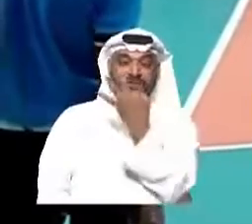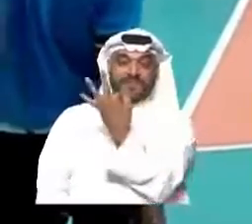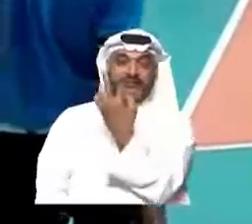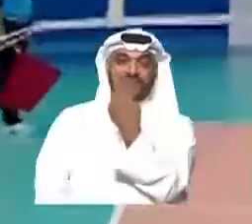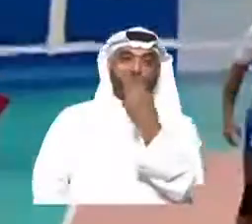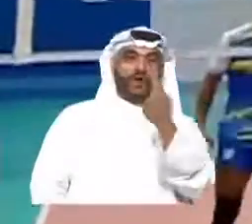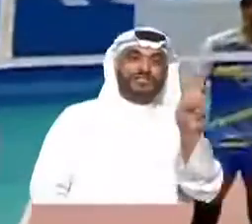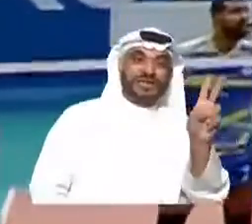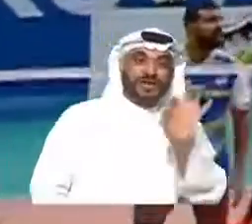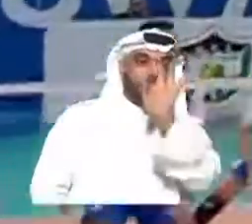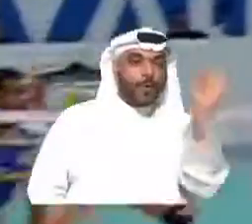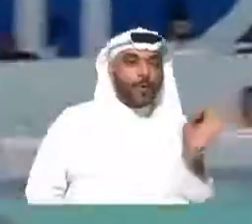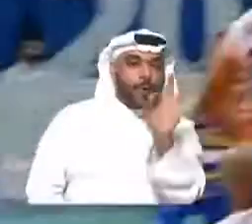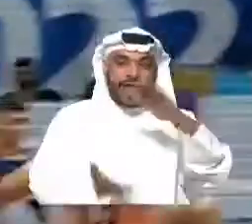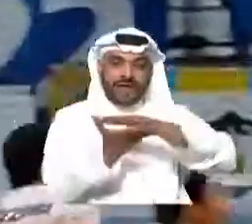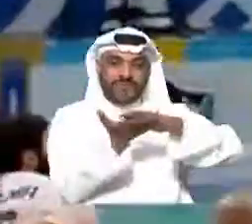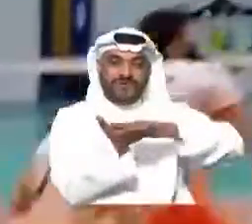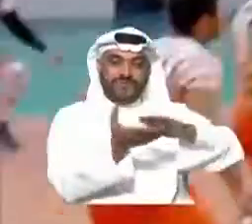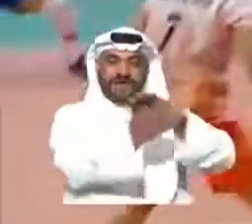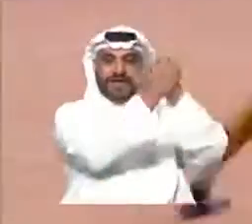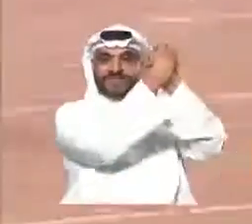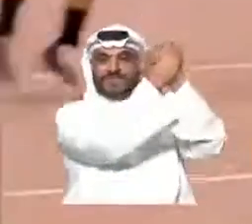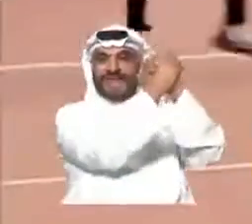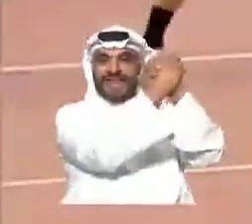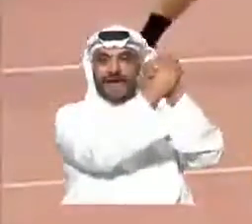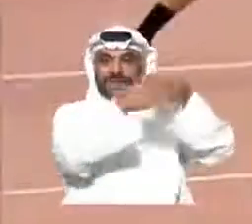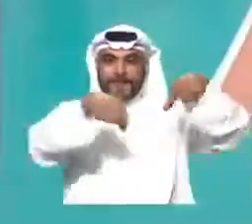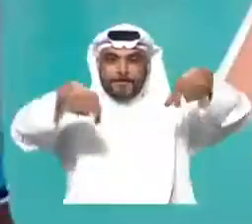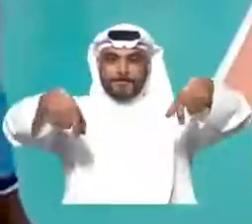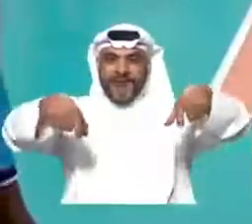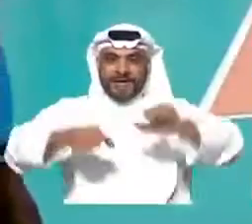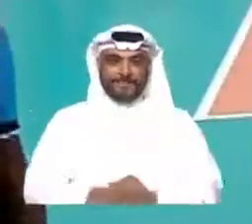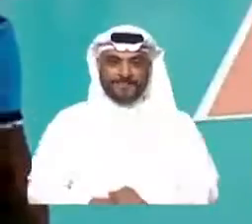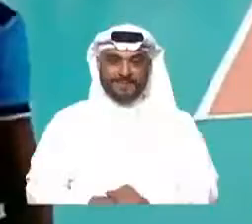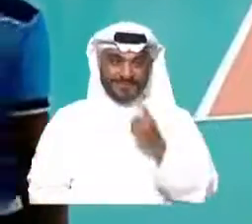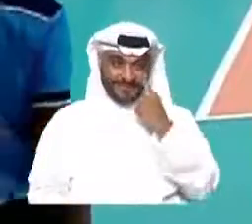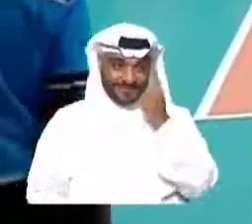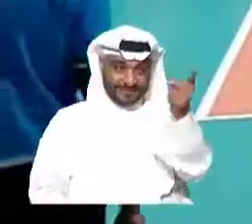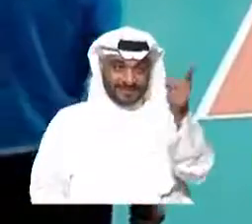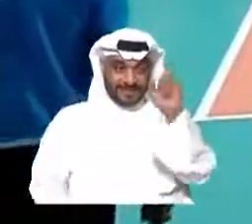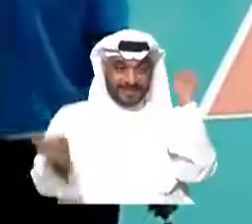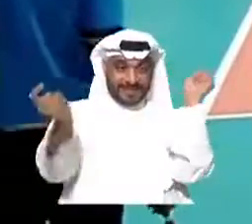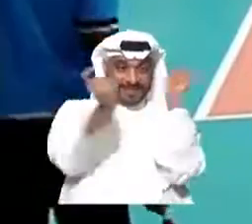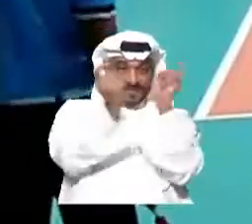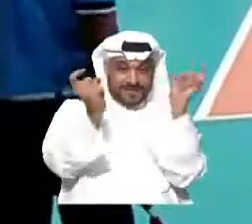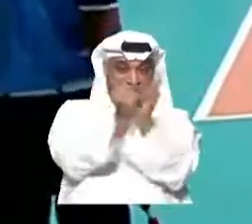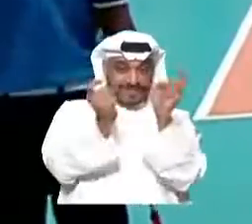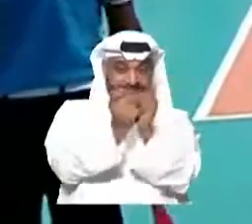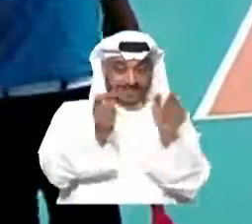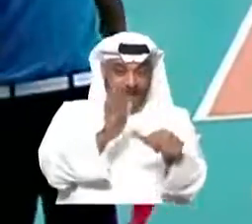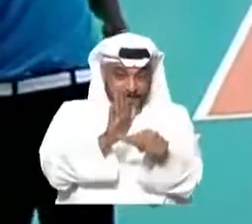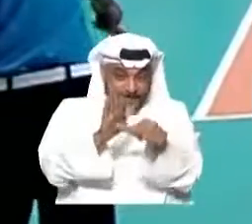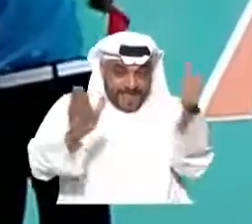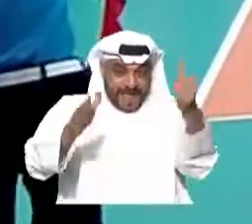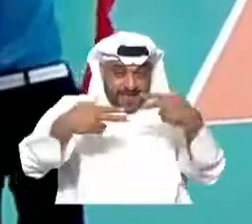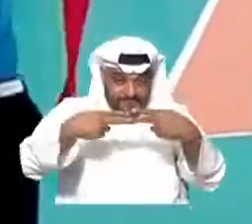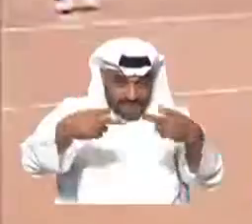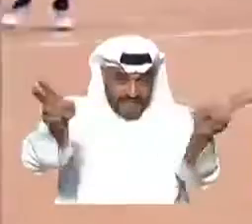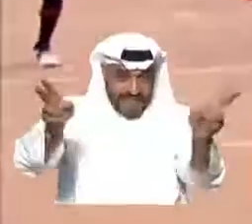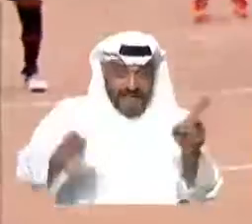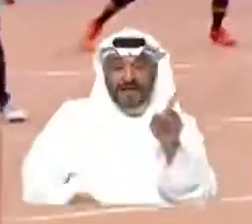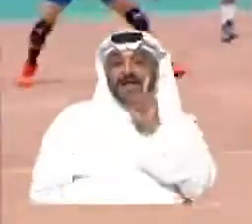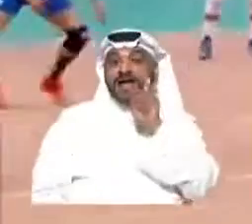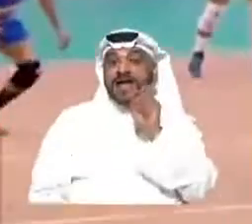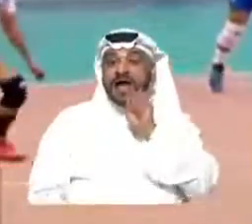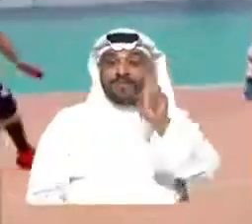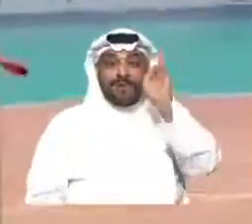2022-2023 على صالة الاتحاد في مجمع سعد العبدالله. وقد شهد اليوم الافتتاحي للبطولة فوز فريق كاظمة على